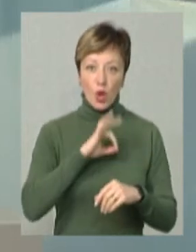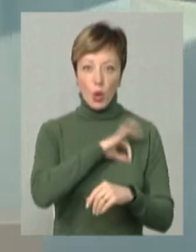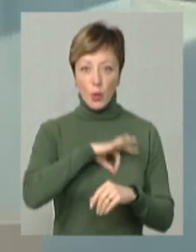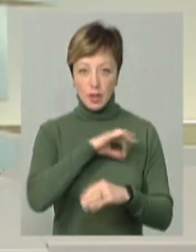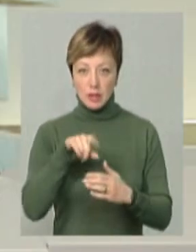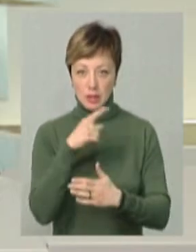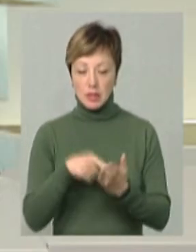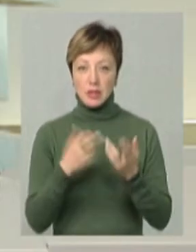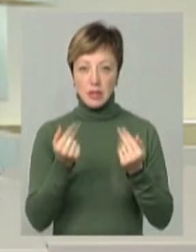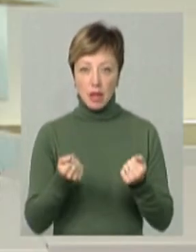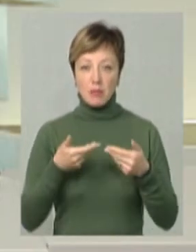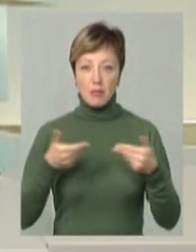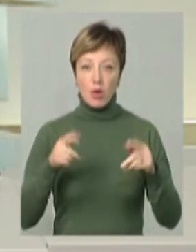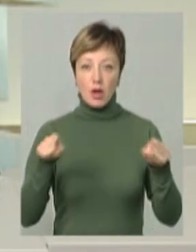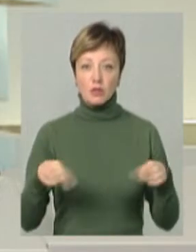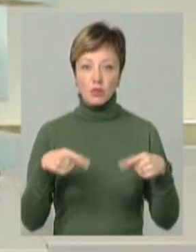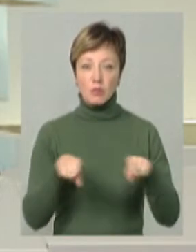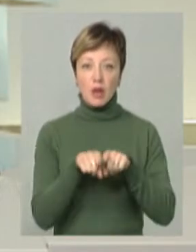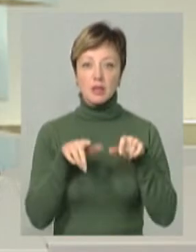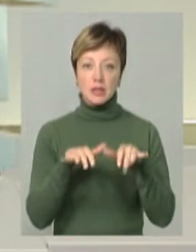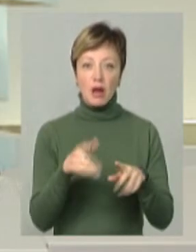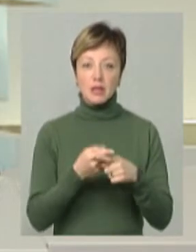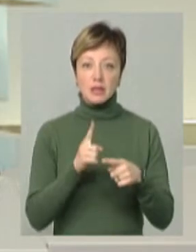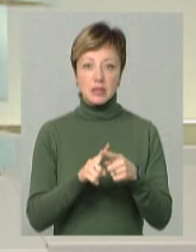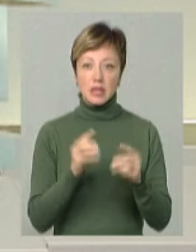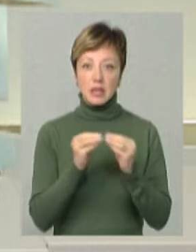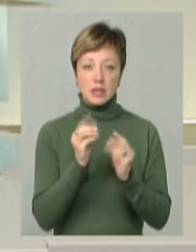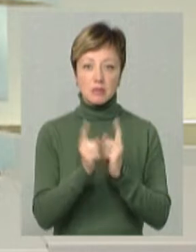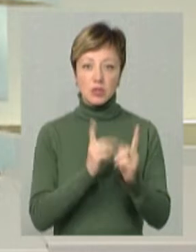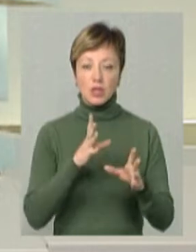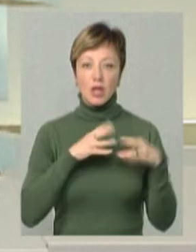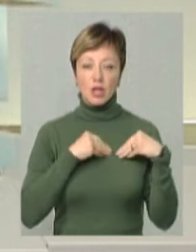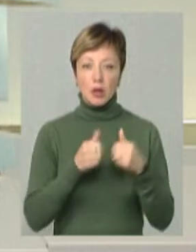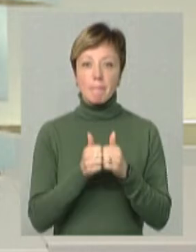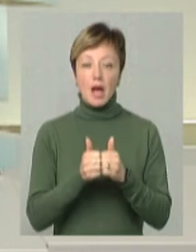так? Звичайно, ми організовуємо такі заходи. Це незмінні наші партнери,